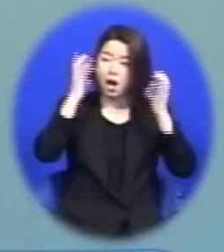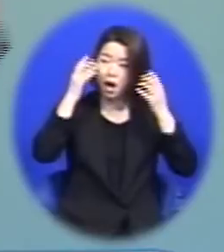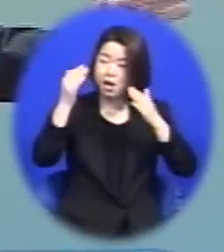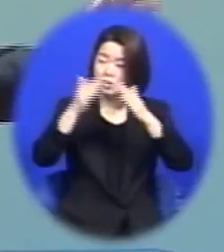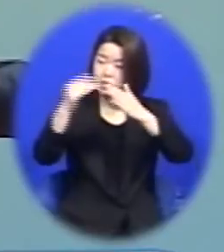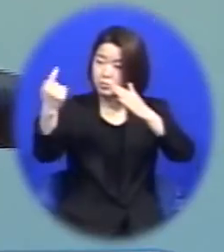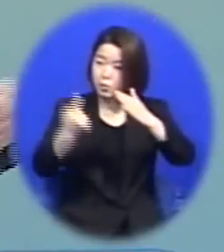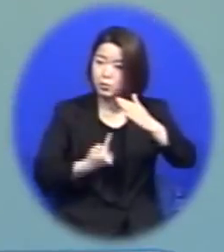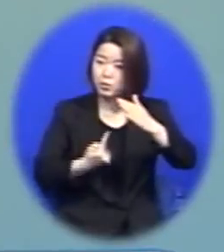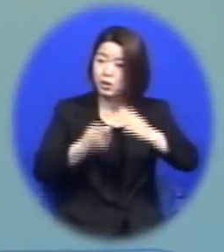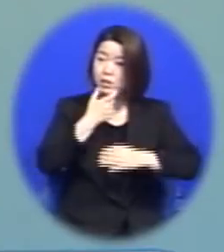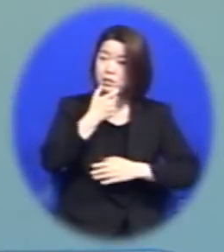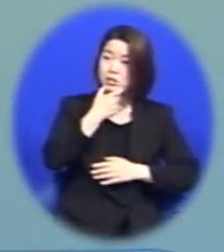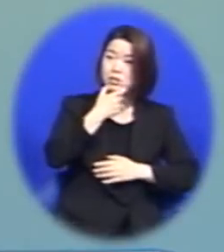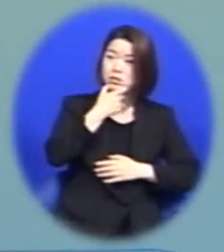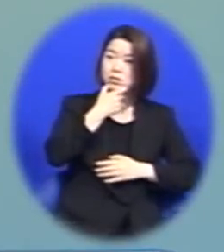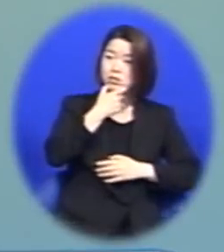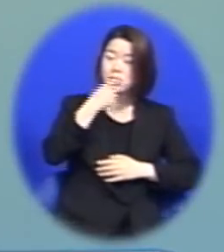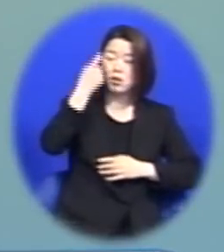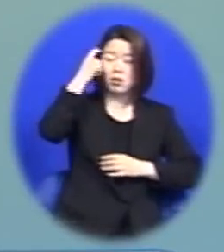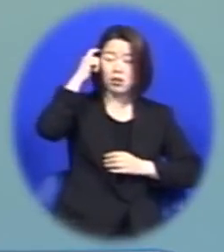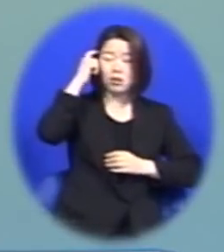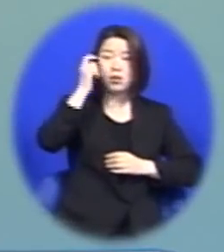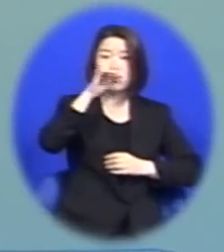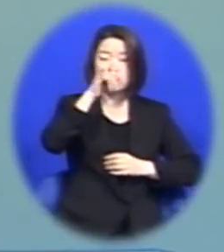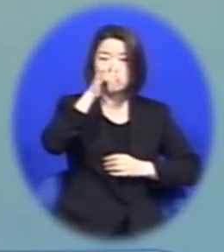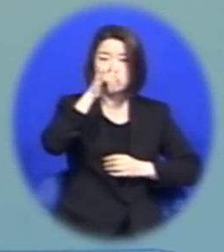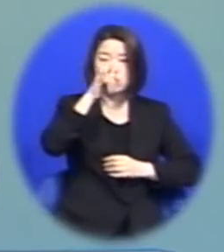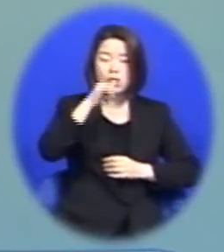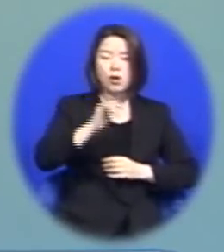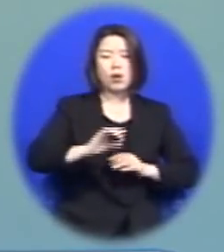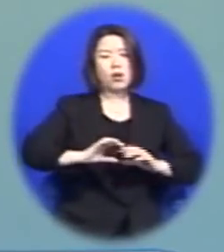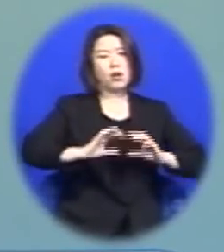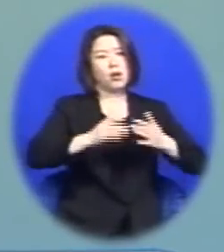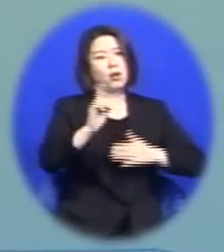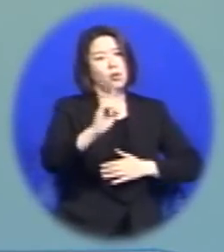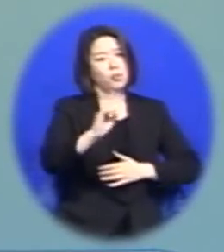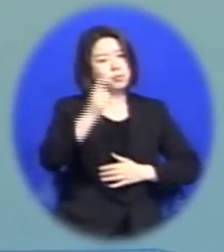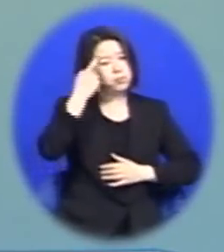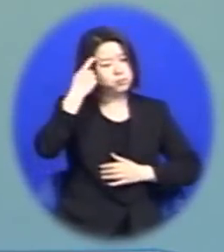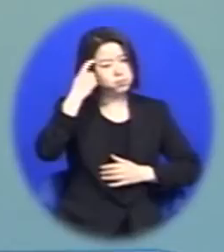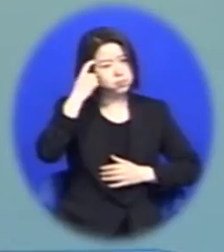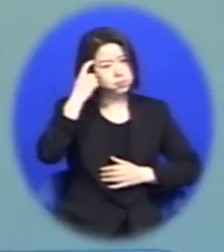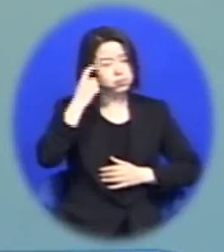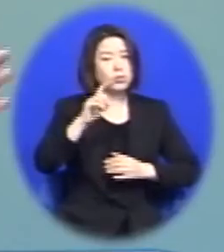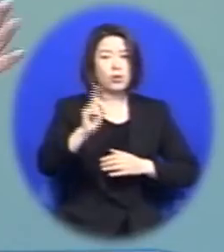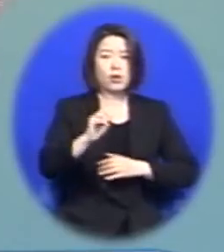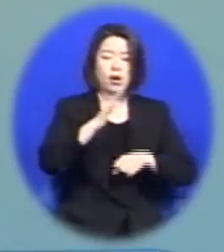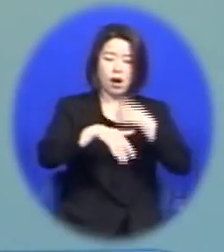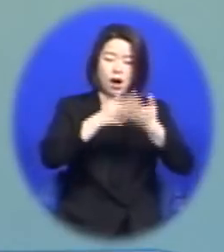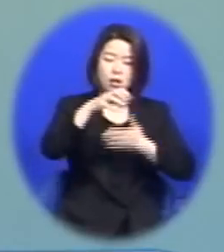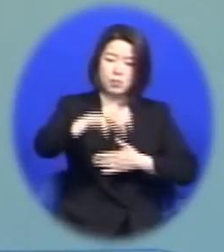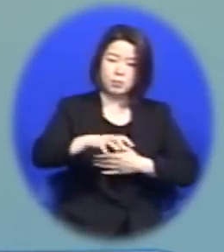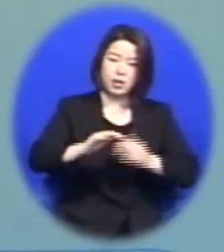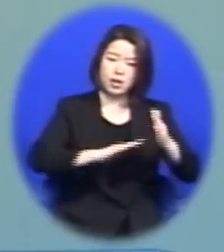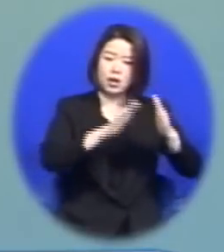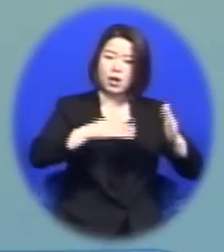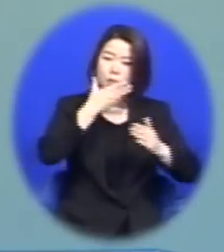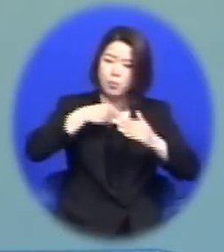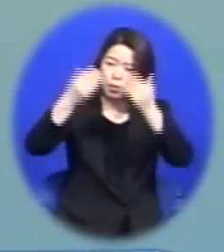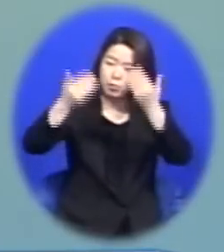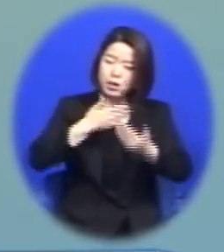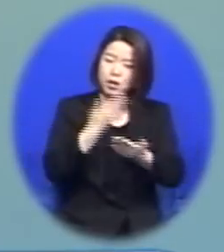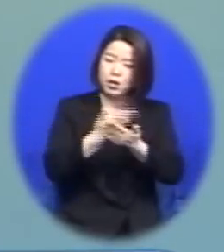들어오는데 그게 싫어요 세상에 어떻게 이런 생각을 하면서 하나님 앞에 우리 가정이 복을 받게 해달라고